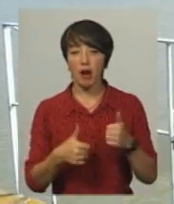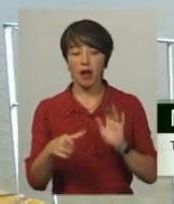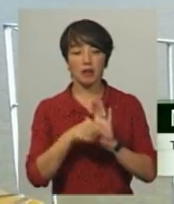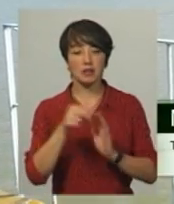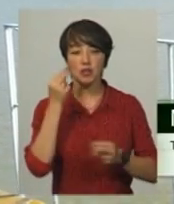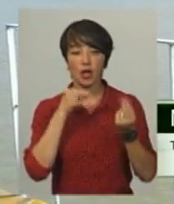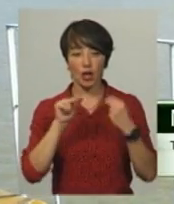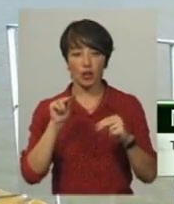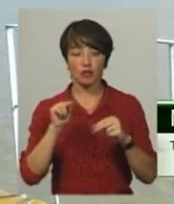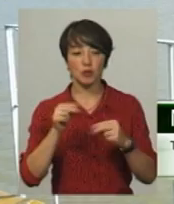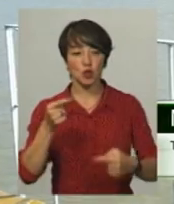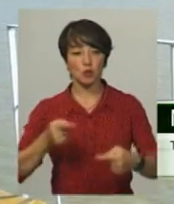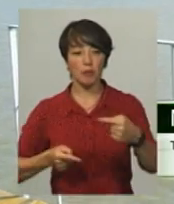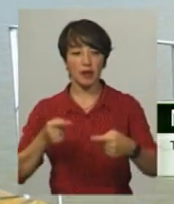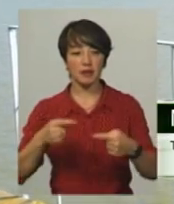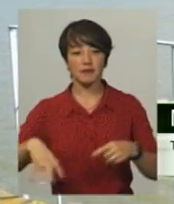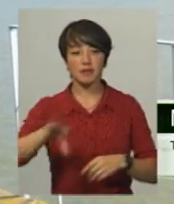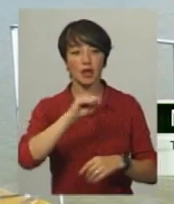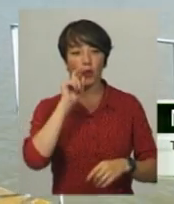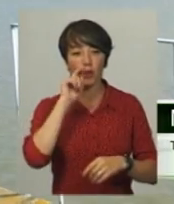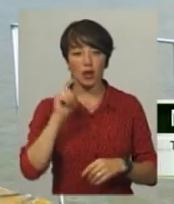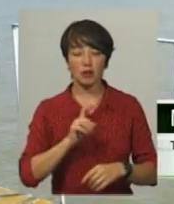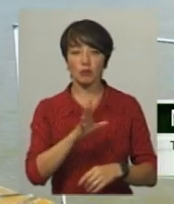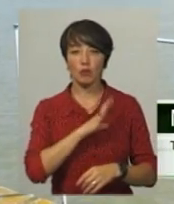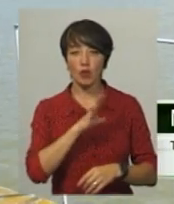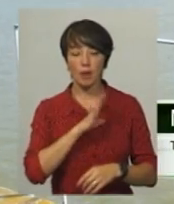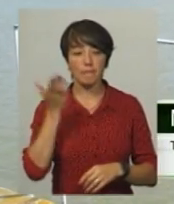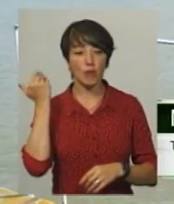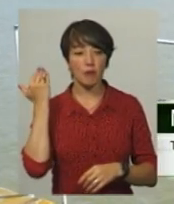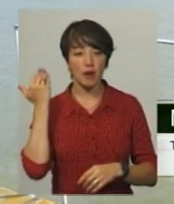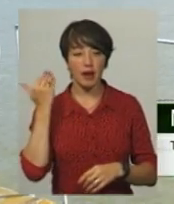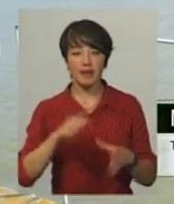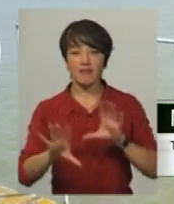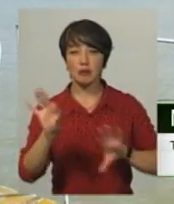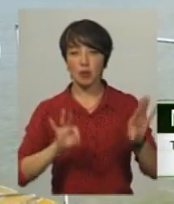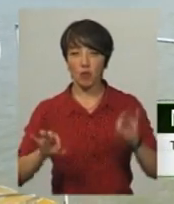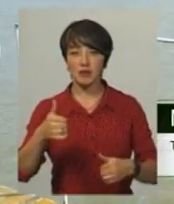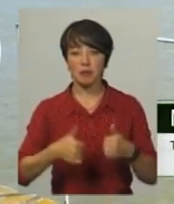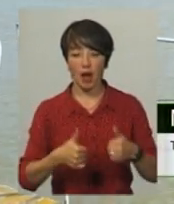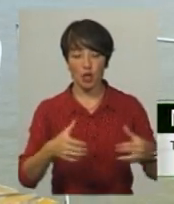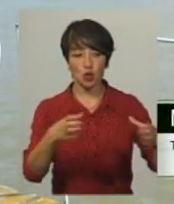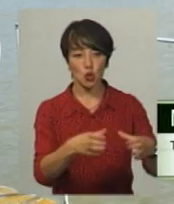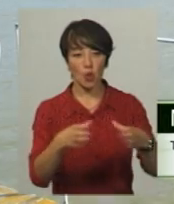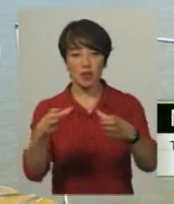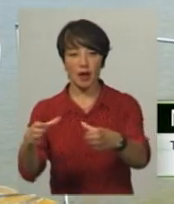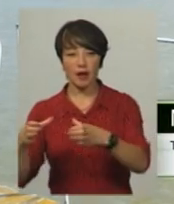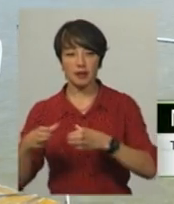найкращими суперниками з усієї України, тому що були попередні відбіркові змагання, зональні змагання